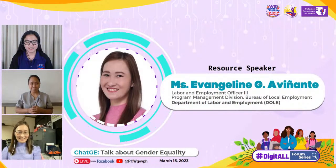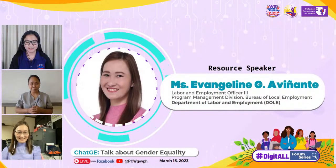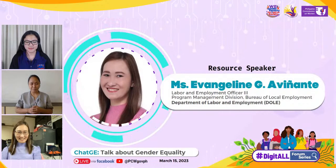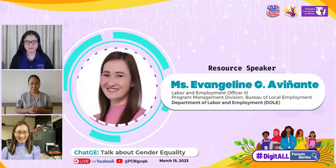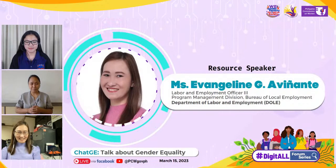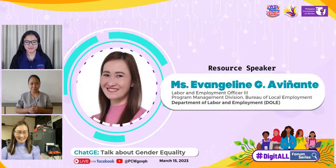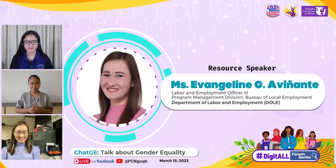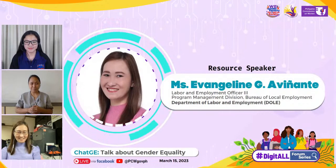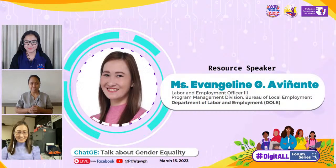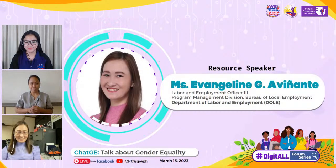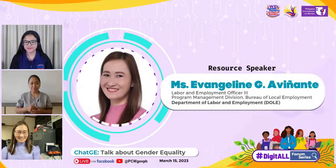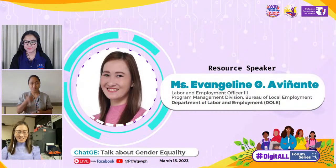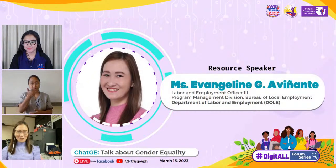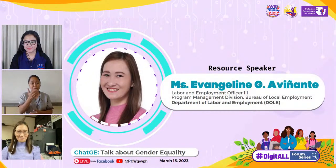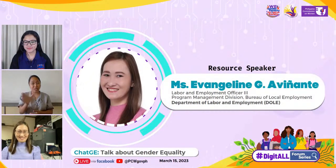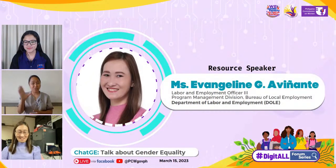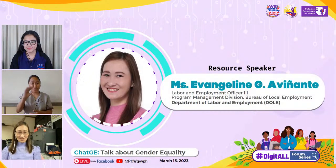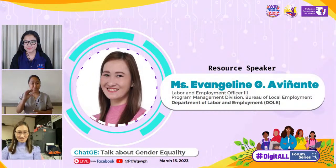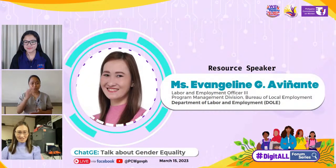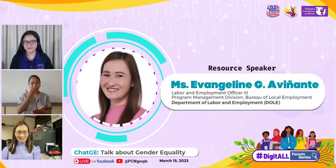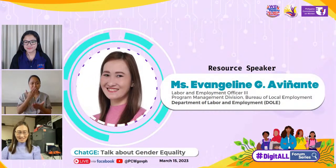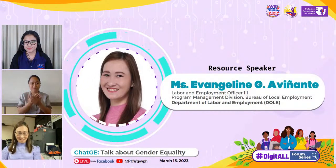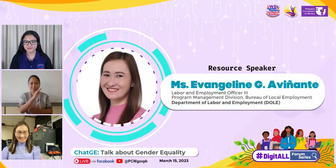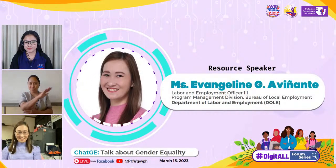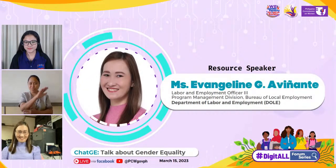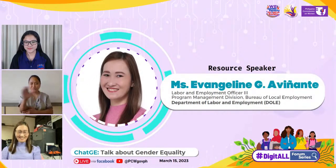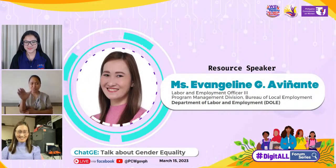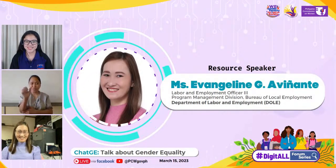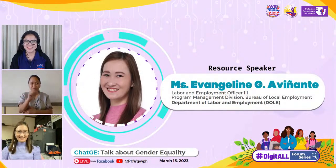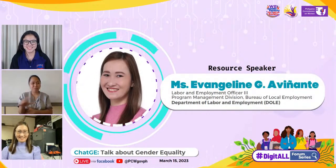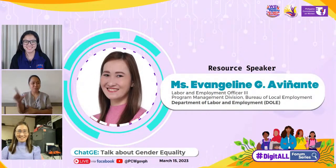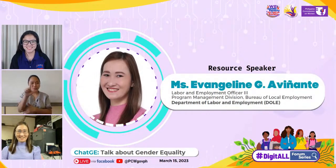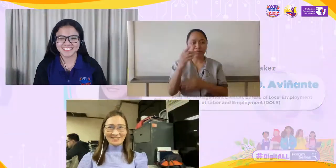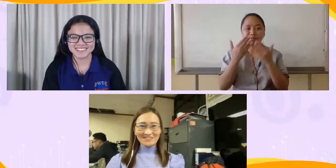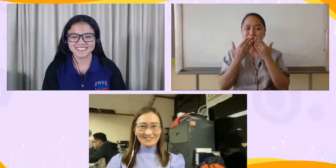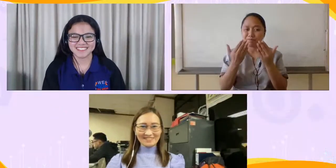Magandang tanghali sa lahat. Thank you, Ms. Giselle.